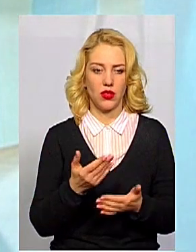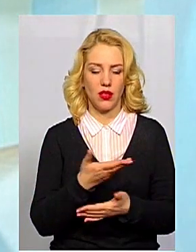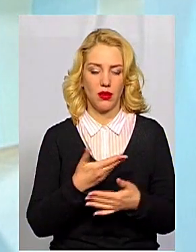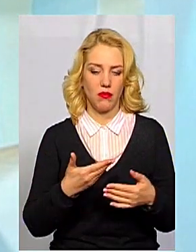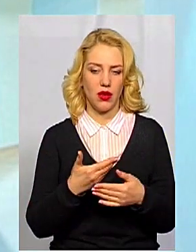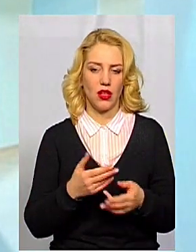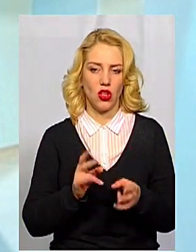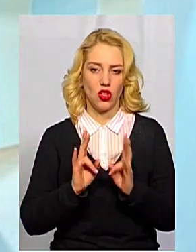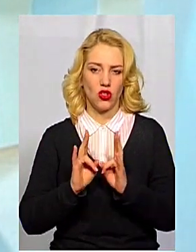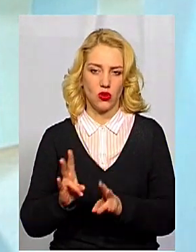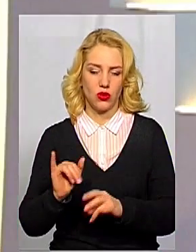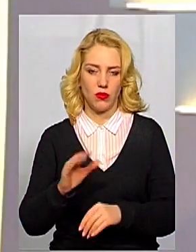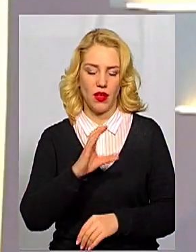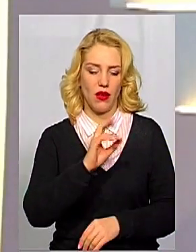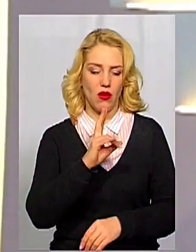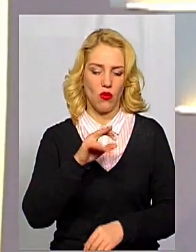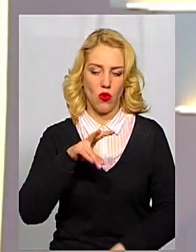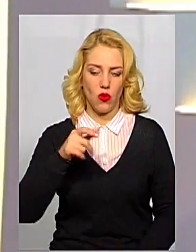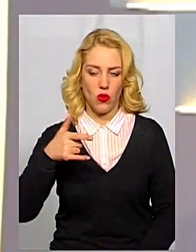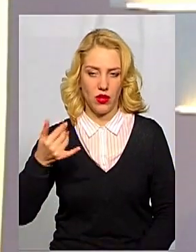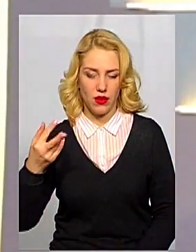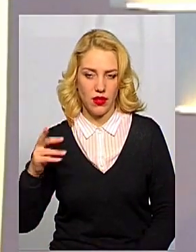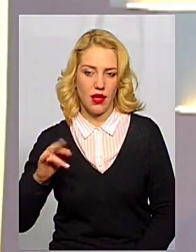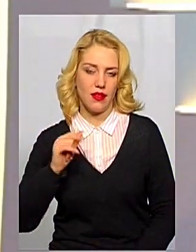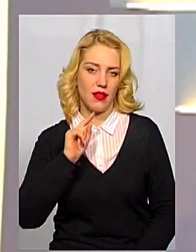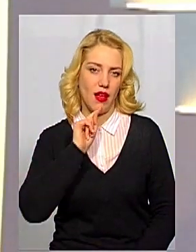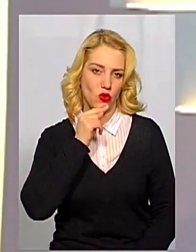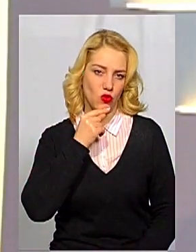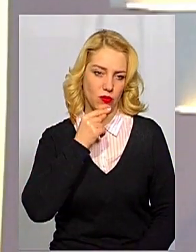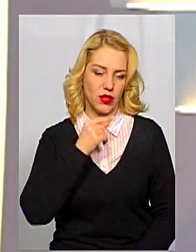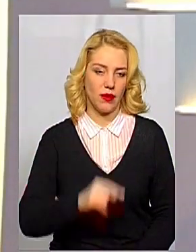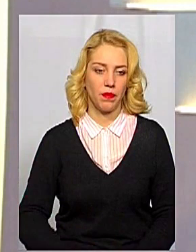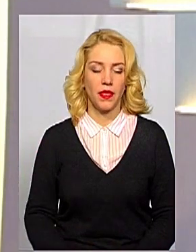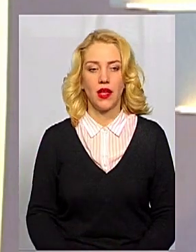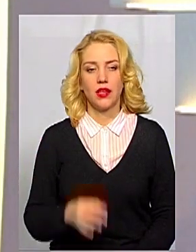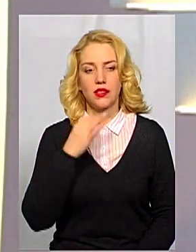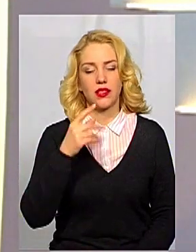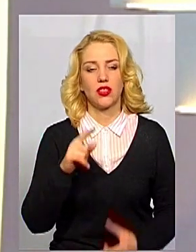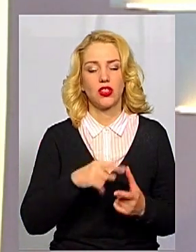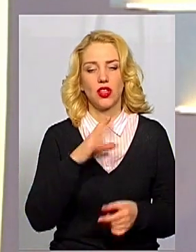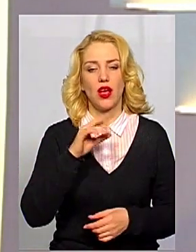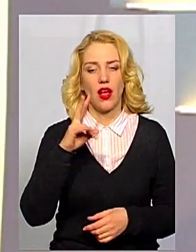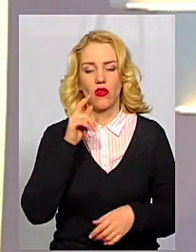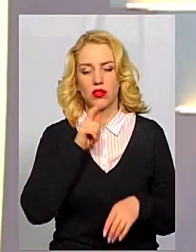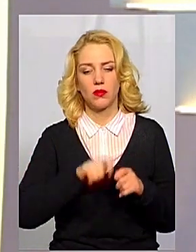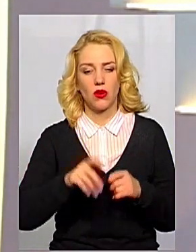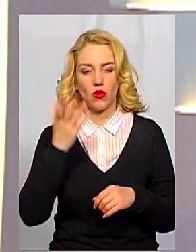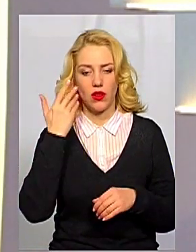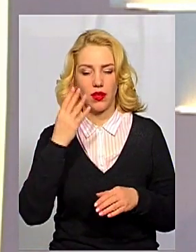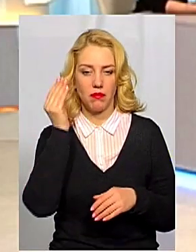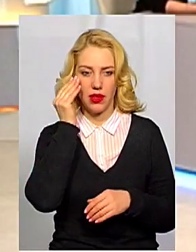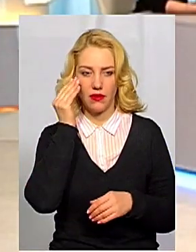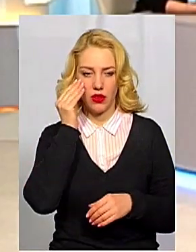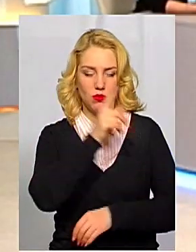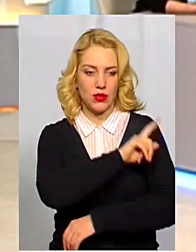і економіці нашої країни. Зрозуміло. От така ситуація. Скажіть, пане Олеже, чи в екоінспекції виявляли випадки, коли під видом